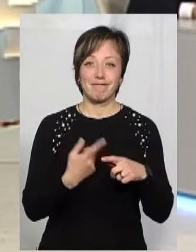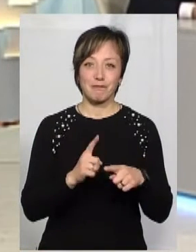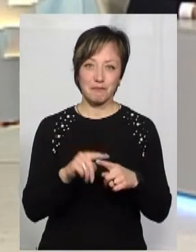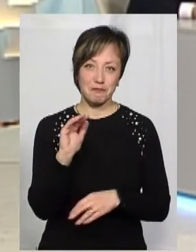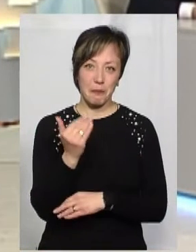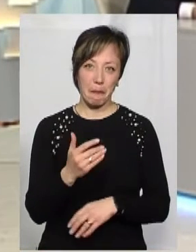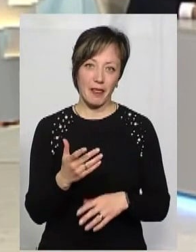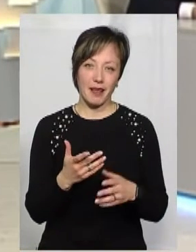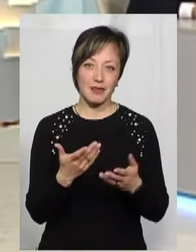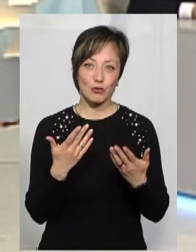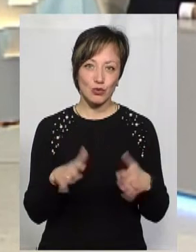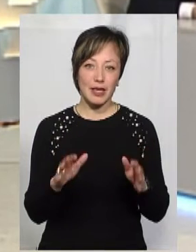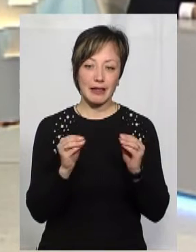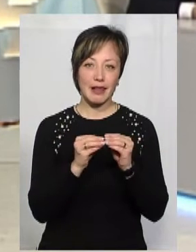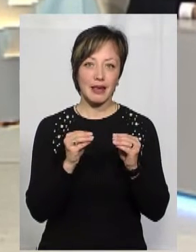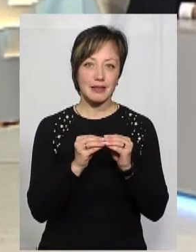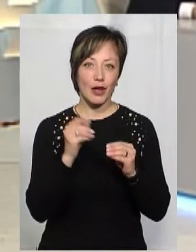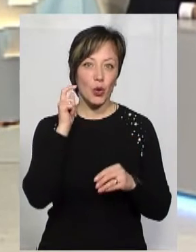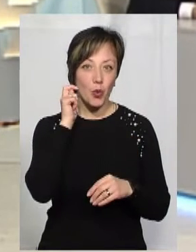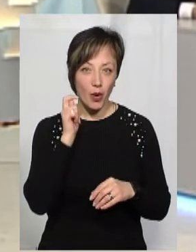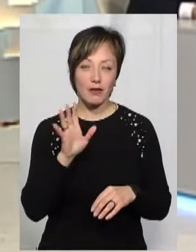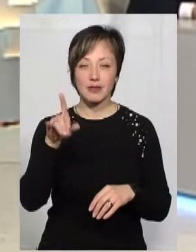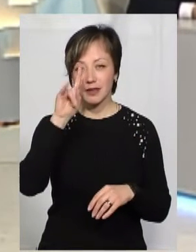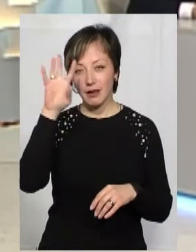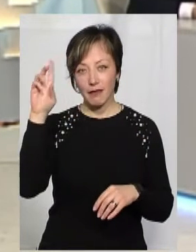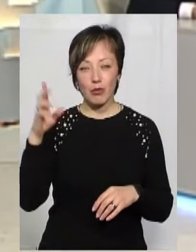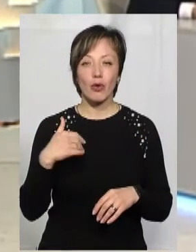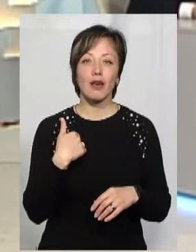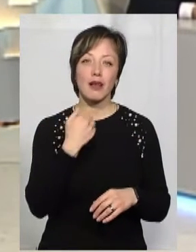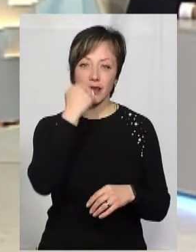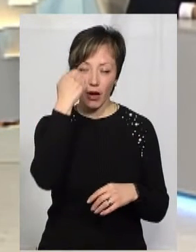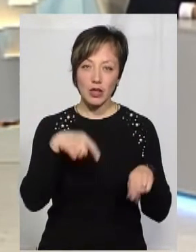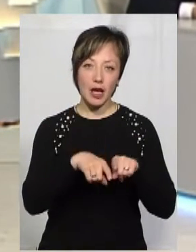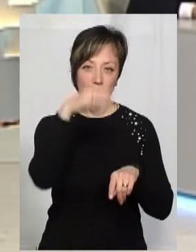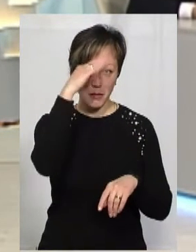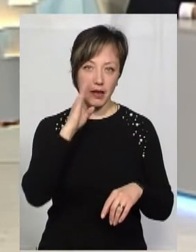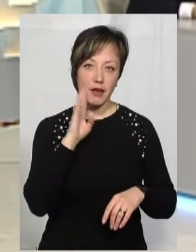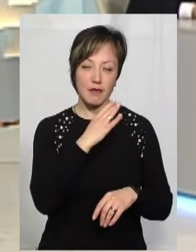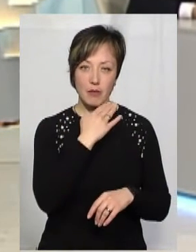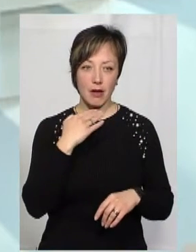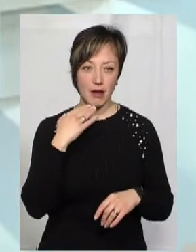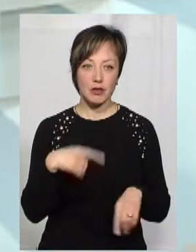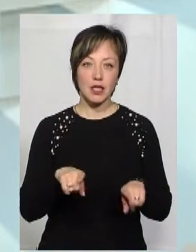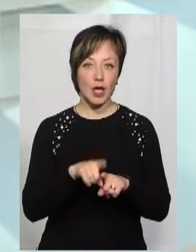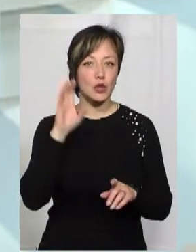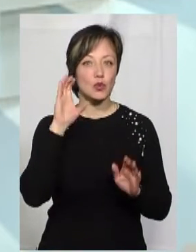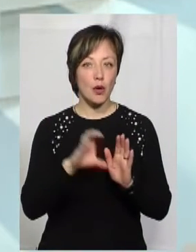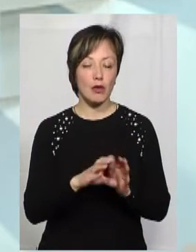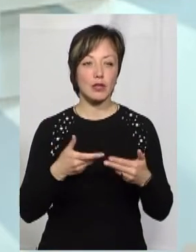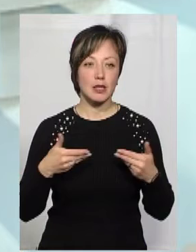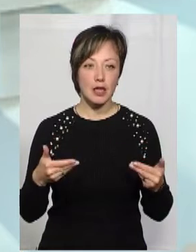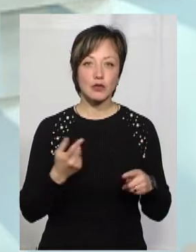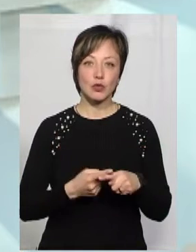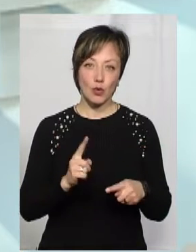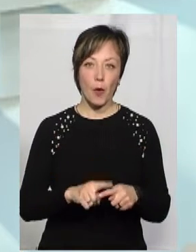цю дитиночку, які вже, слава Богу, 10 років. І слава Богу, я їм щиро дякую. І таких батьків дуже багато, які все-таки дослухаються нас. І